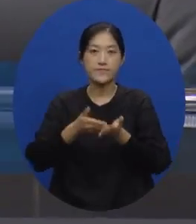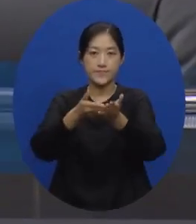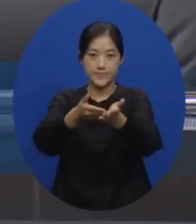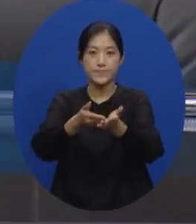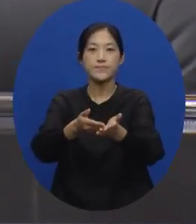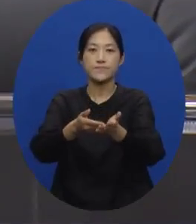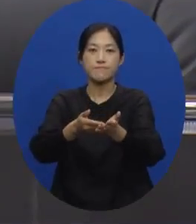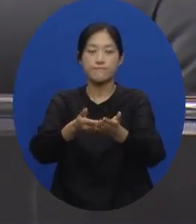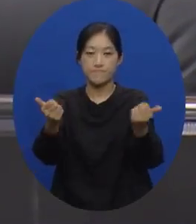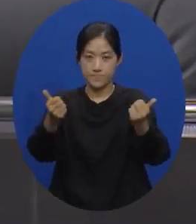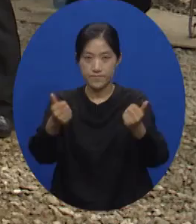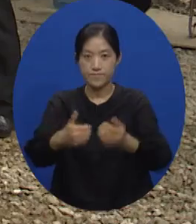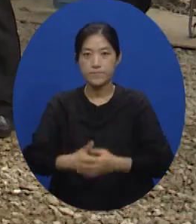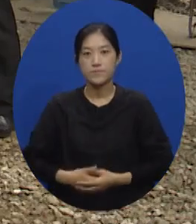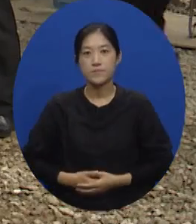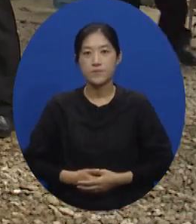처리했습니다.